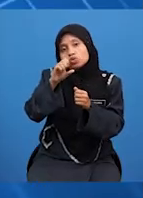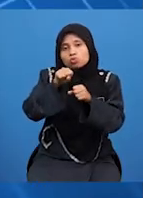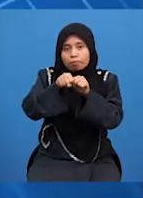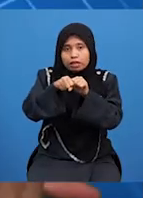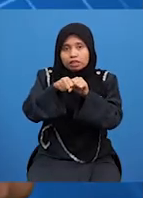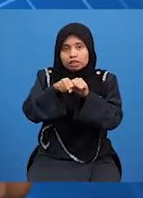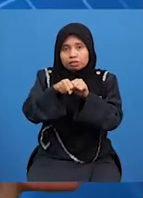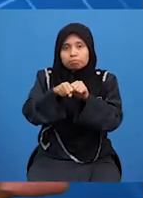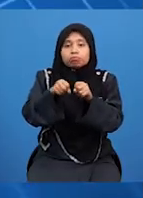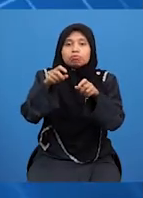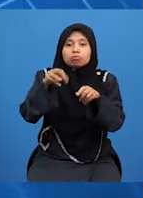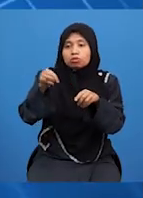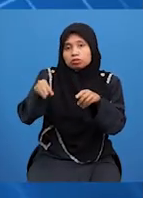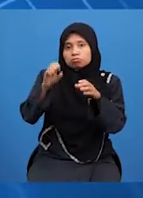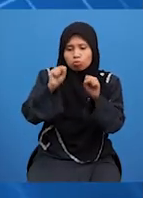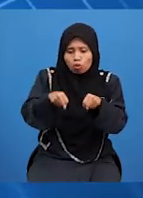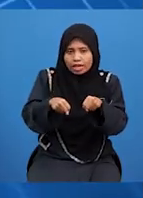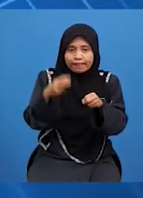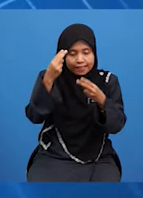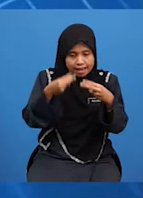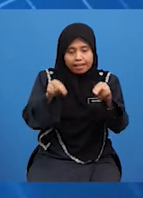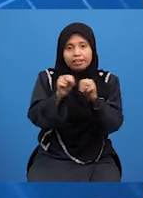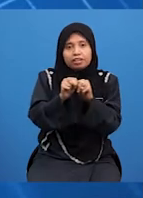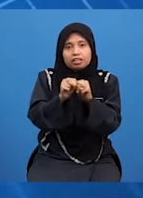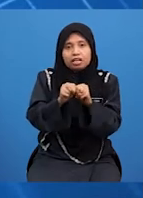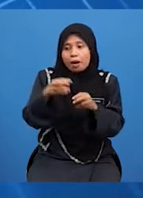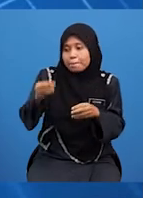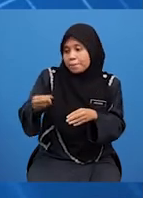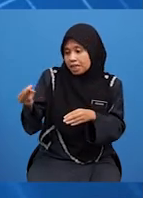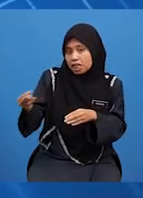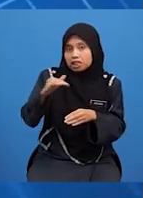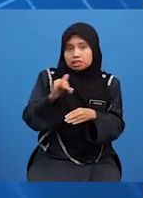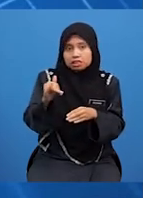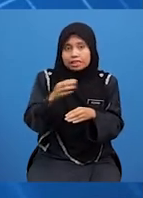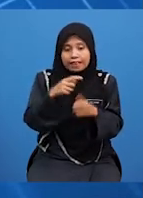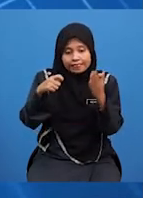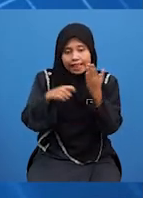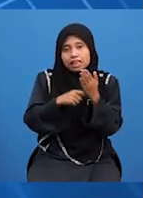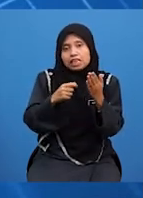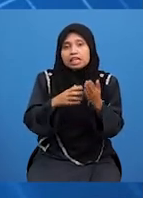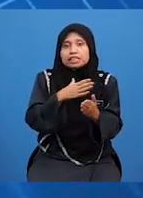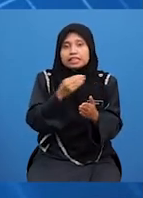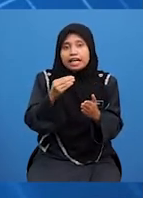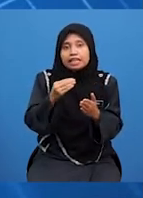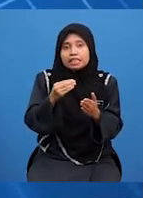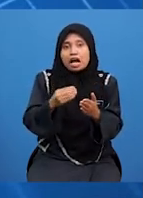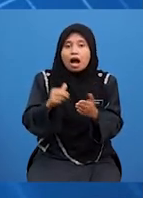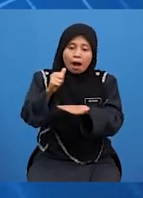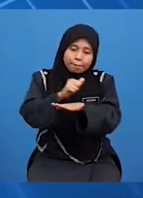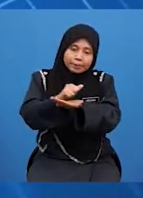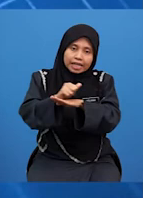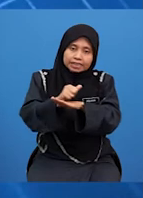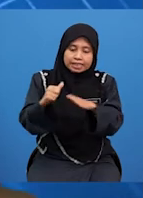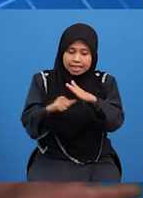segi komposisinya, medianya dan teknik serta aplikasi asas seni reka. Apa yang paling